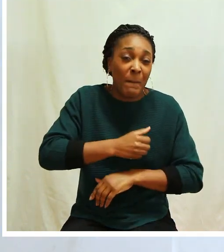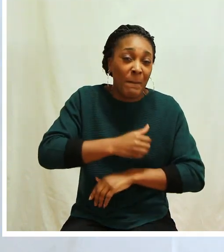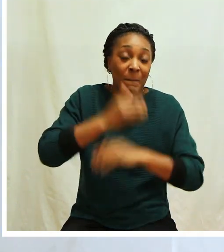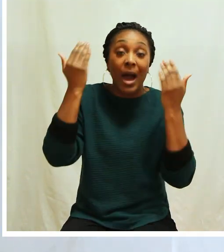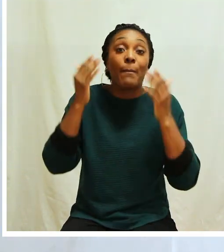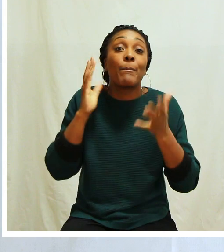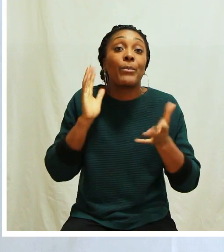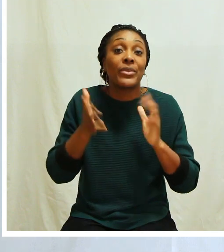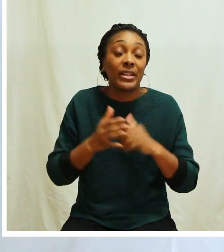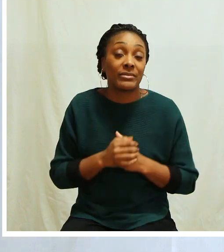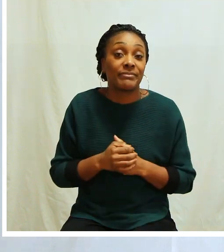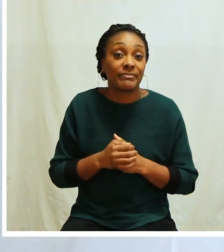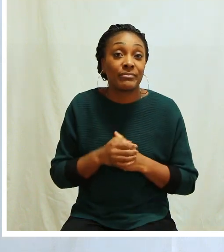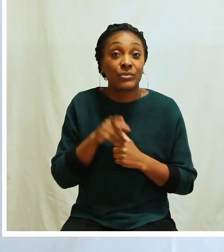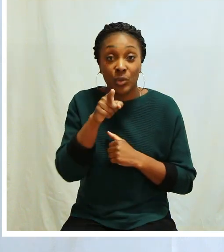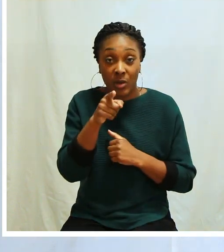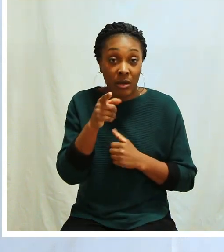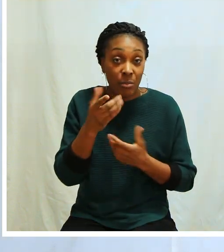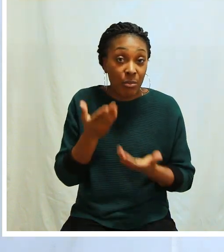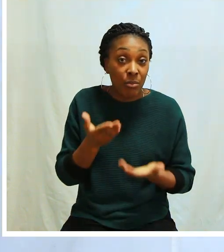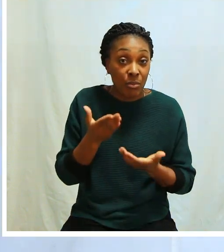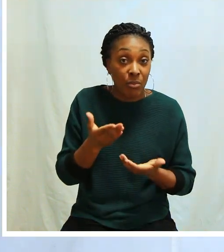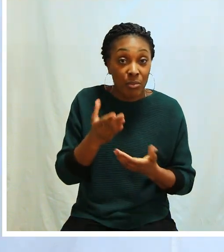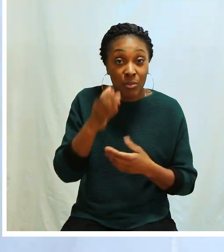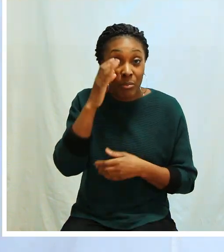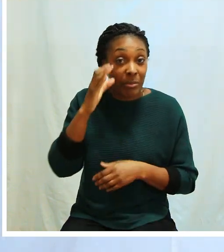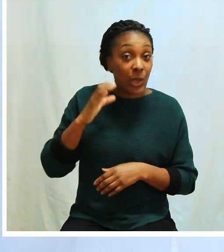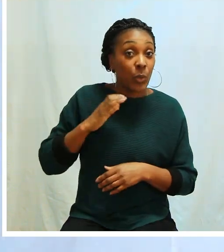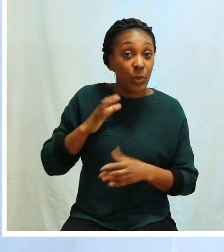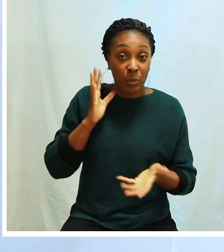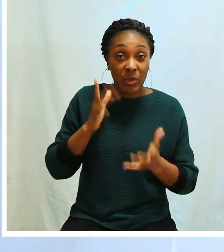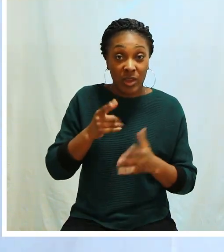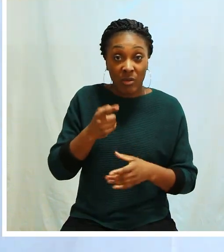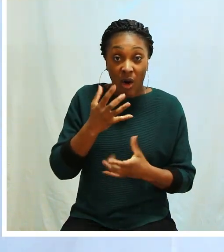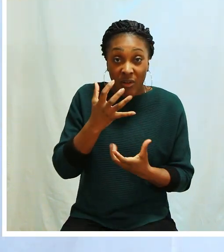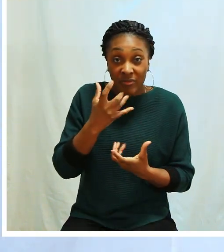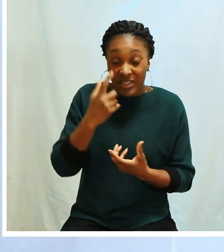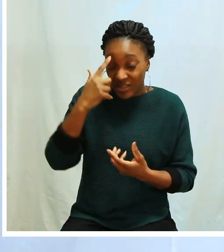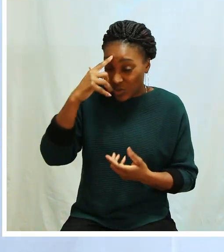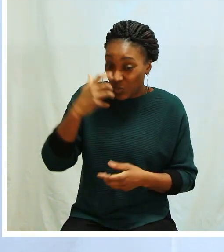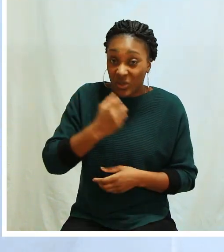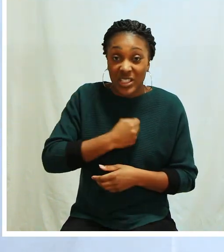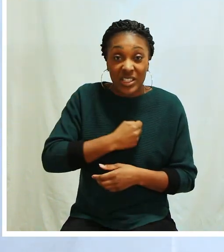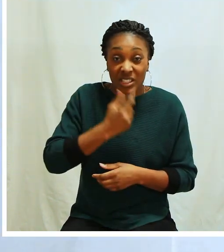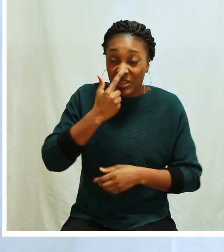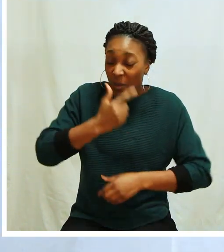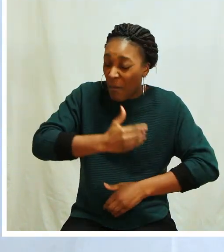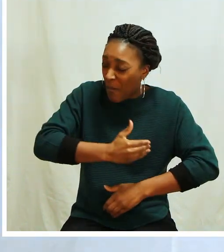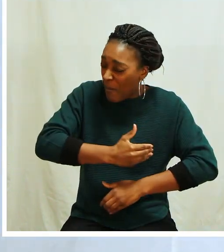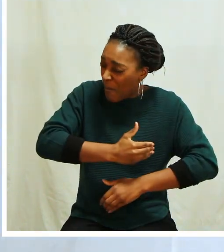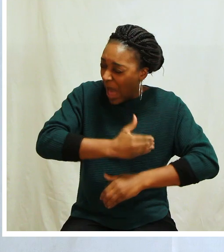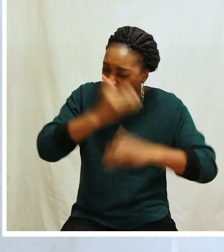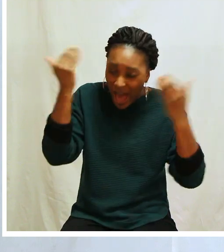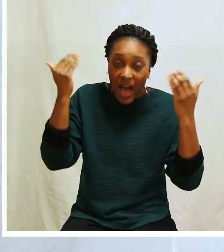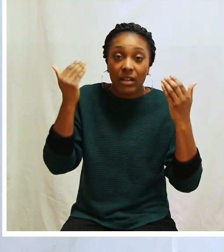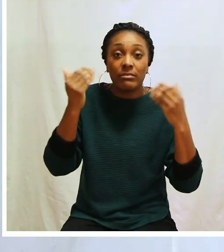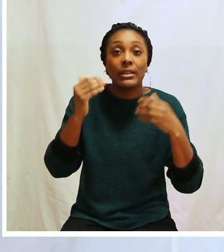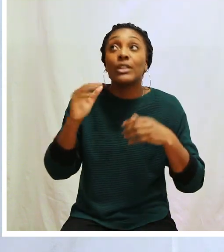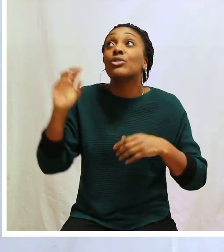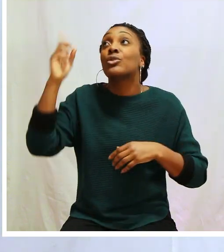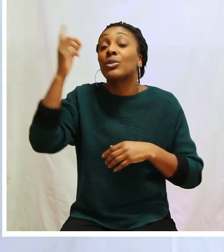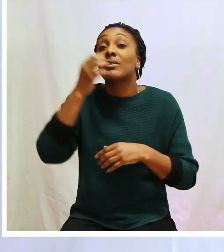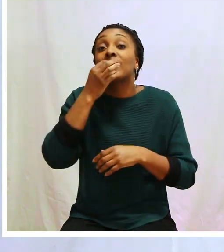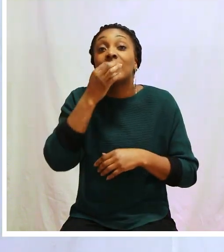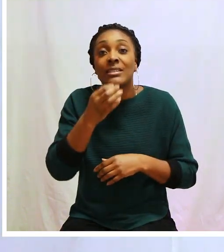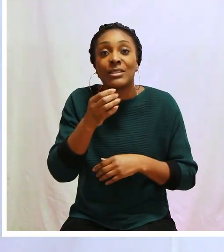tu entends cette émission aujourd'hui et que tu as des pensées de suicide parce que tu es dans une épreuve tellement difficile. Mais Dieu te dit, parce que tu es son